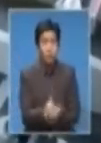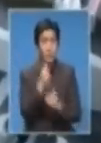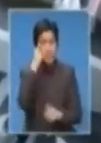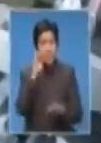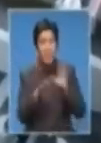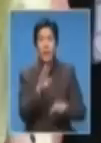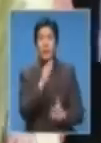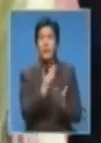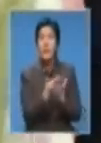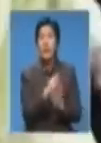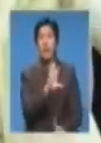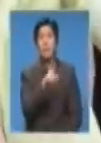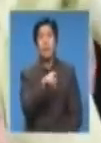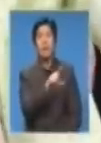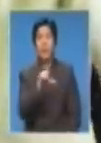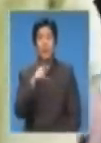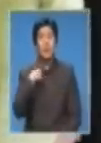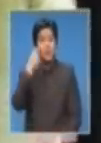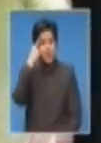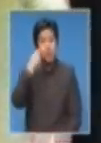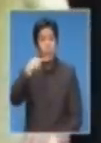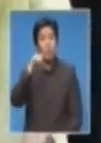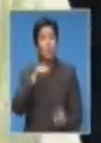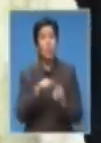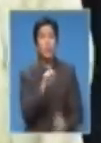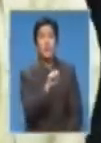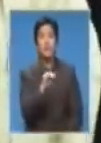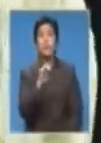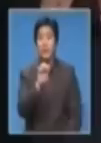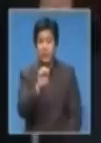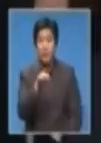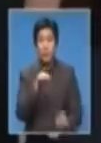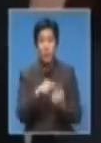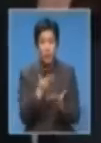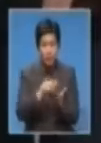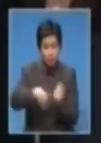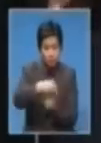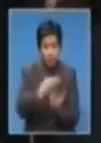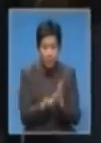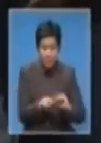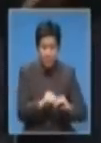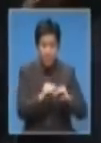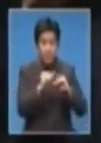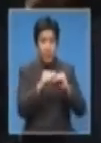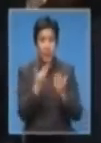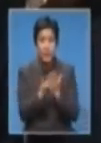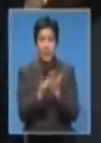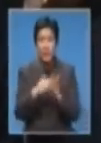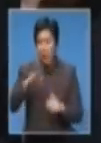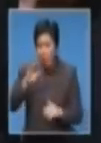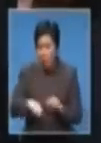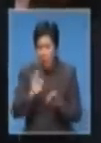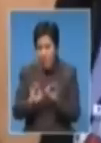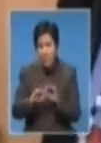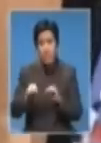5,000 ล้านบาทนะครับแล้วก็คาดว่าจะทำให้เกิดผลดีต่อ SME ทั้งในเรื่องของการเพิ่มกำไรลดต้นทุนการเกิดผลดีต่อเศรษฐกิจโดยรว